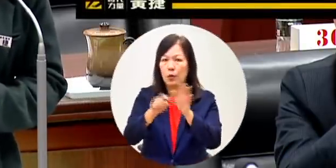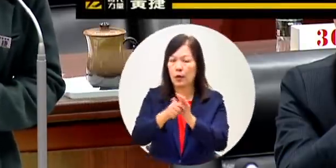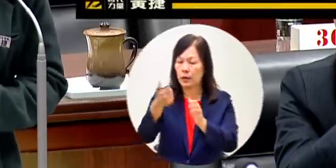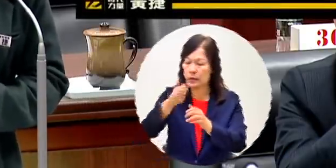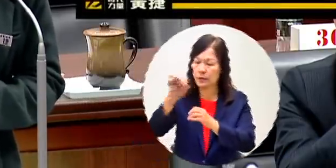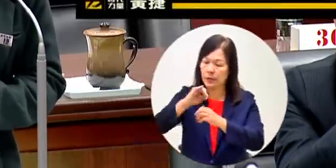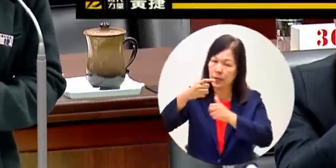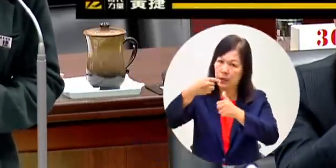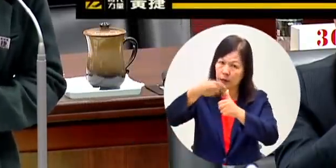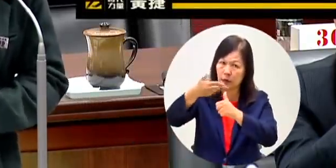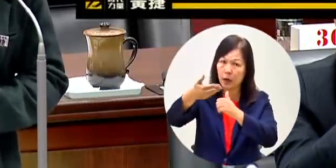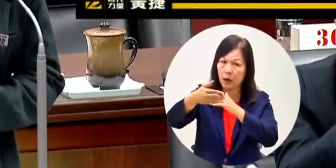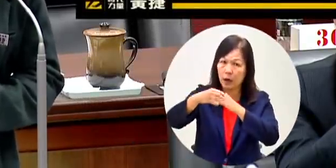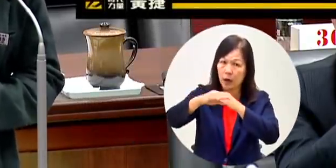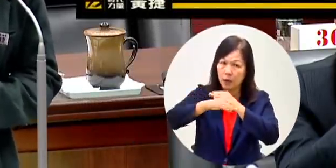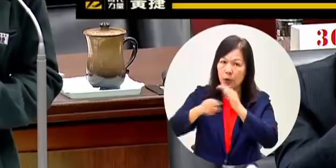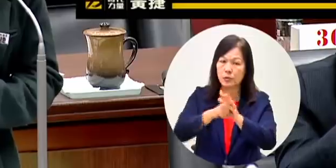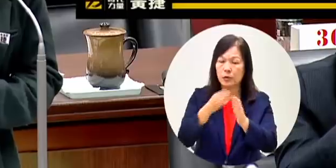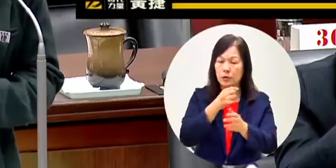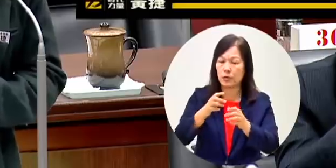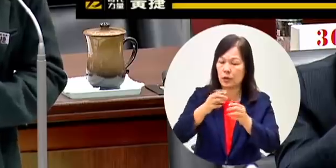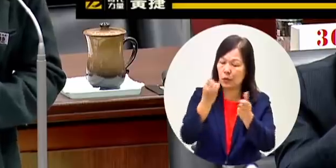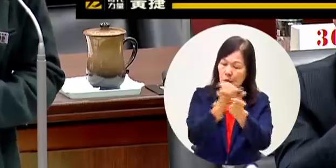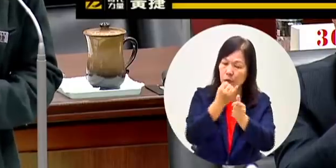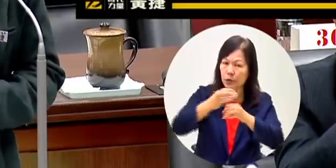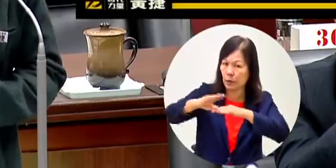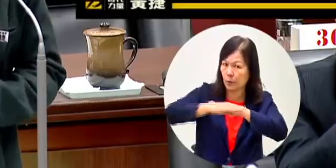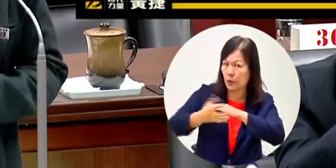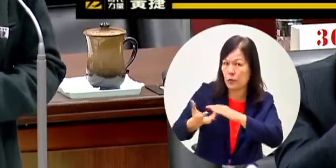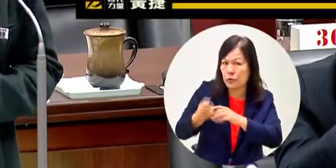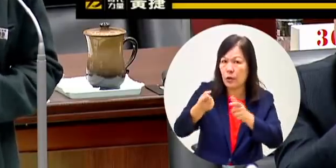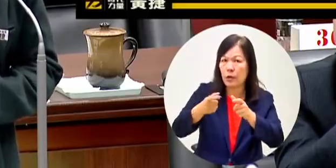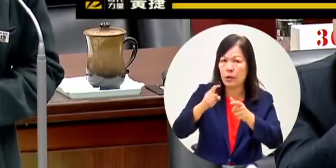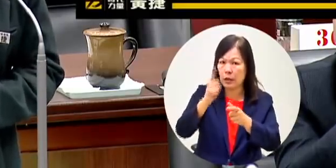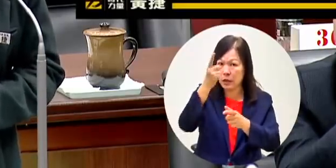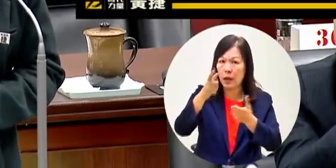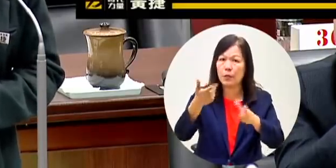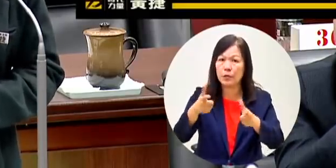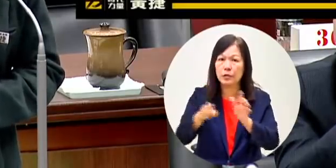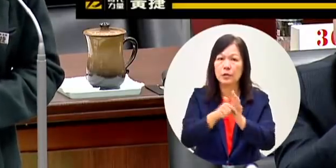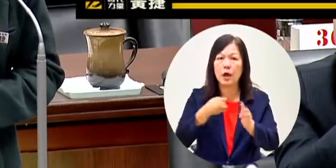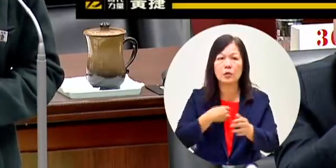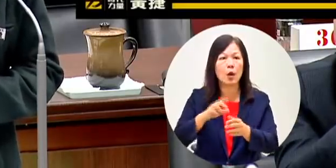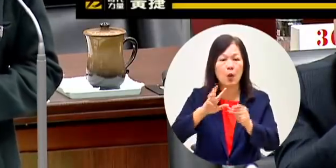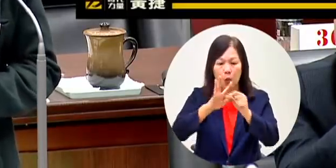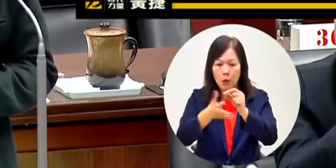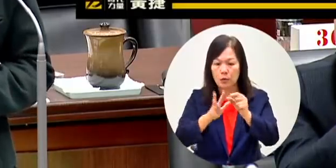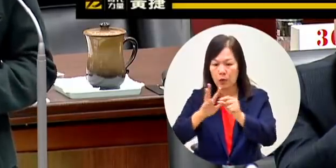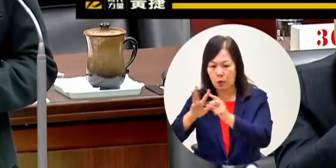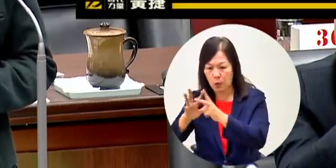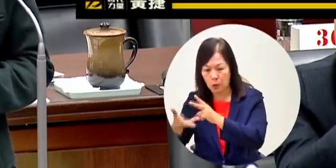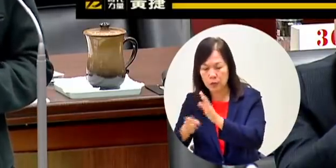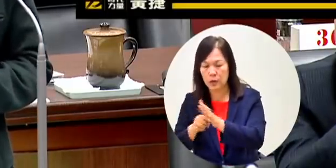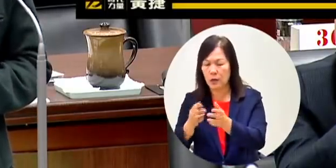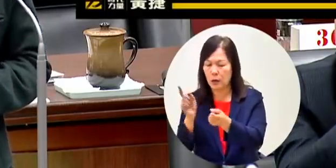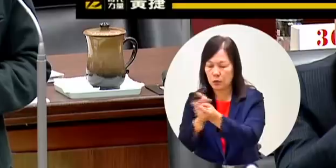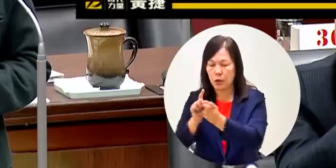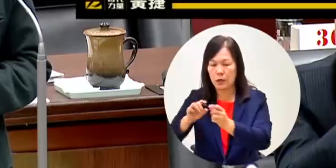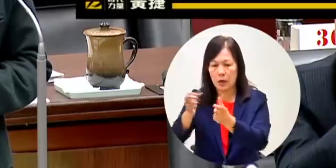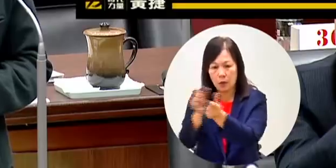平权哦。那请问对于这样的内容说国中小不应该要实施同志教育，市长认同吗？